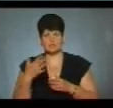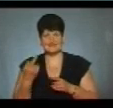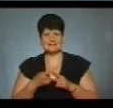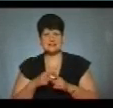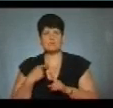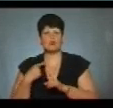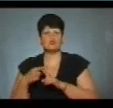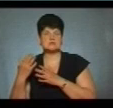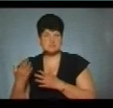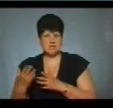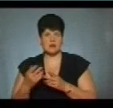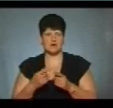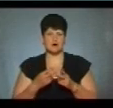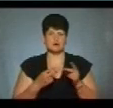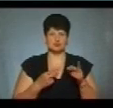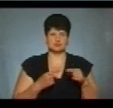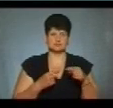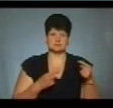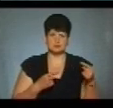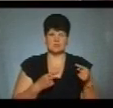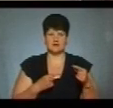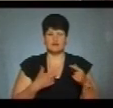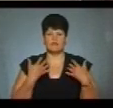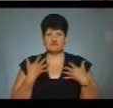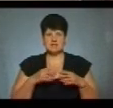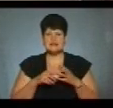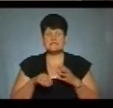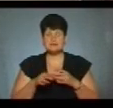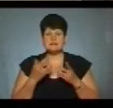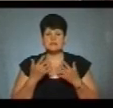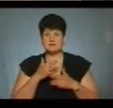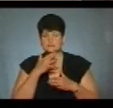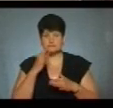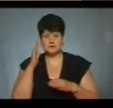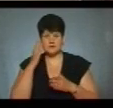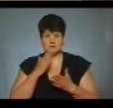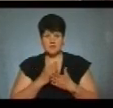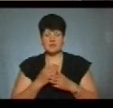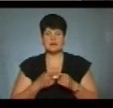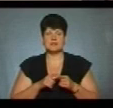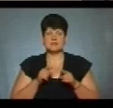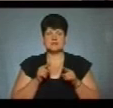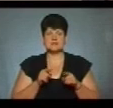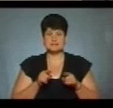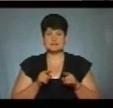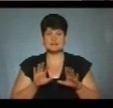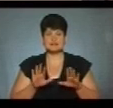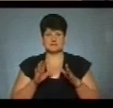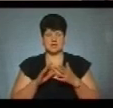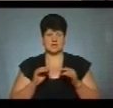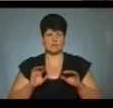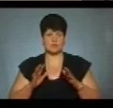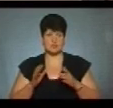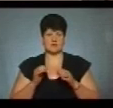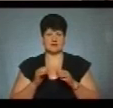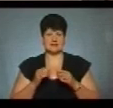плюси, з другої сторони це є не дуже, тому що земля вже наситилася водою, і от оці, от, скажімо, надзвичайні події, які